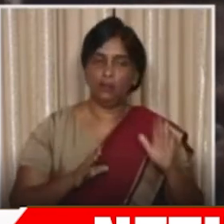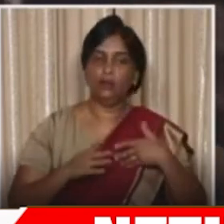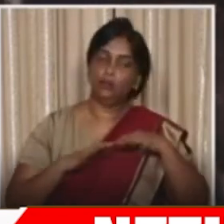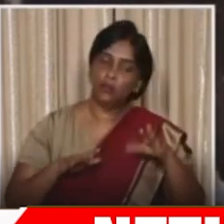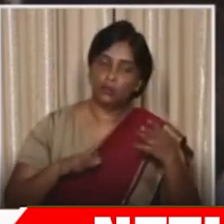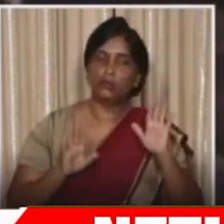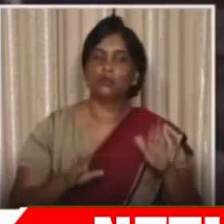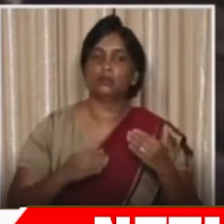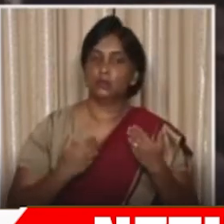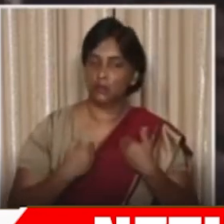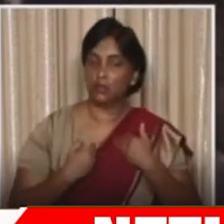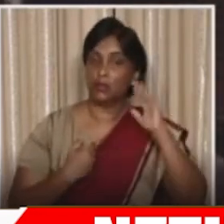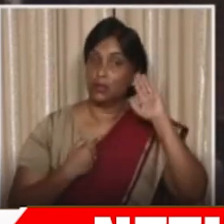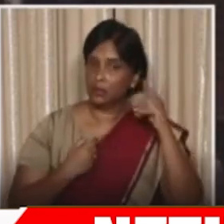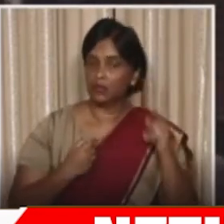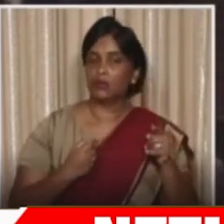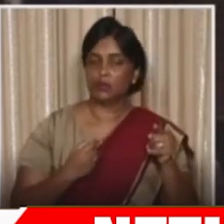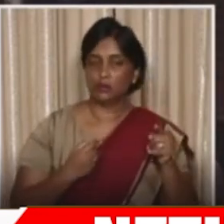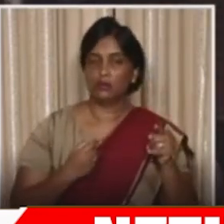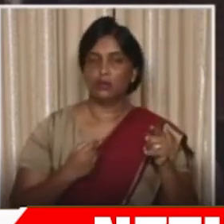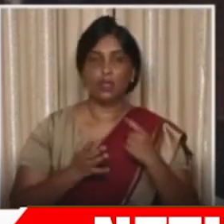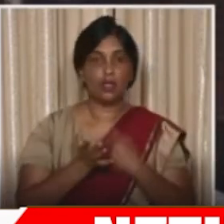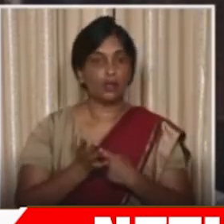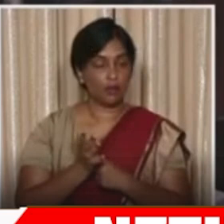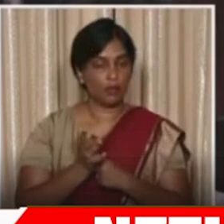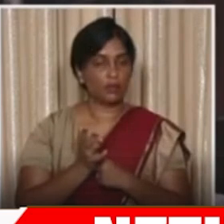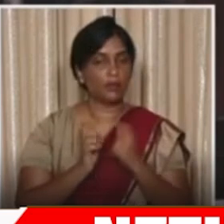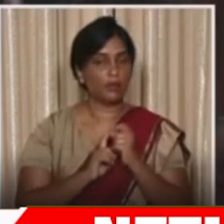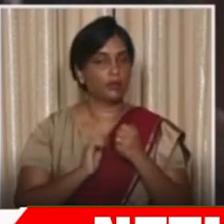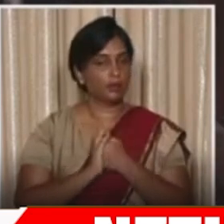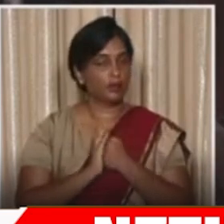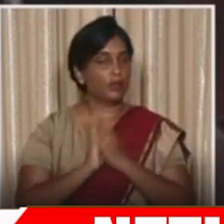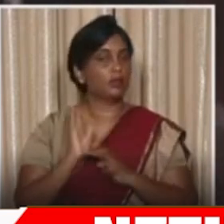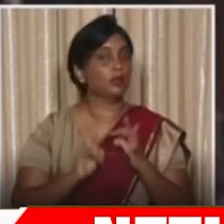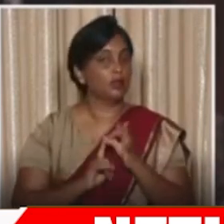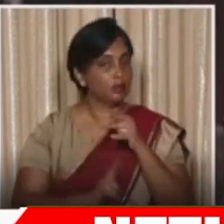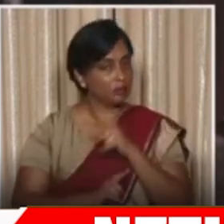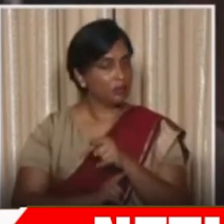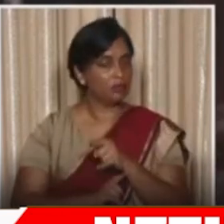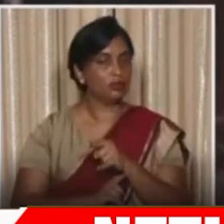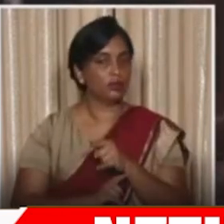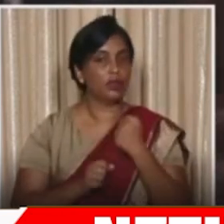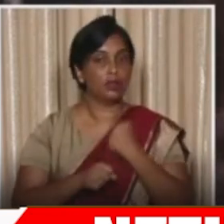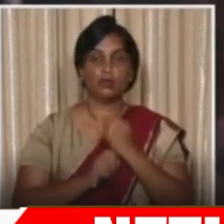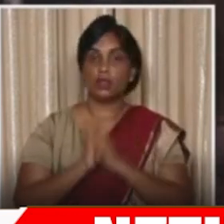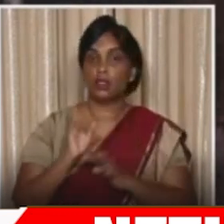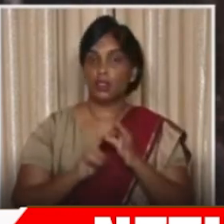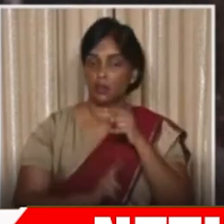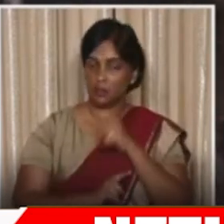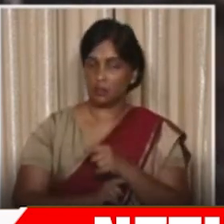තැනක හිටියත් විශේෂයෙන්ම රමේෂ් වතිරණ ගරු අමාත්‍යතුමාට ඒ වගේම රාජ්‍ය